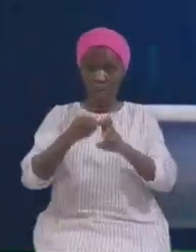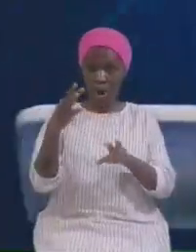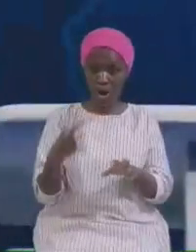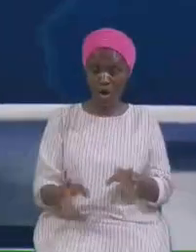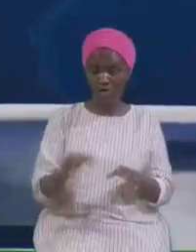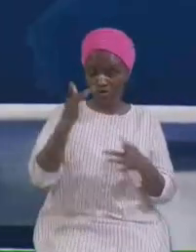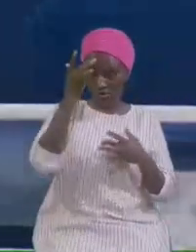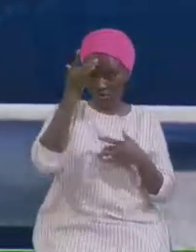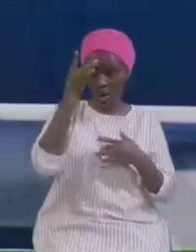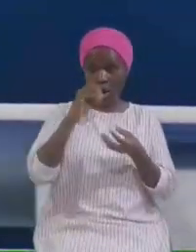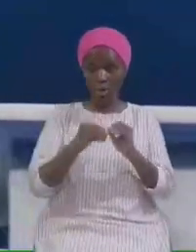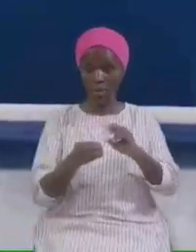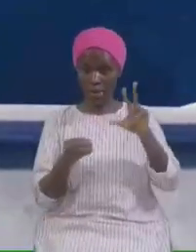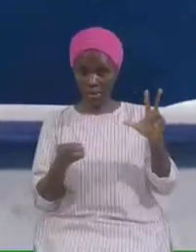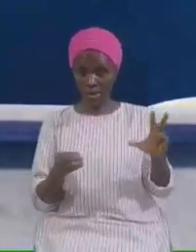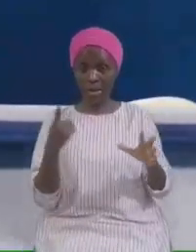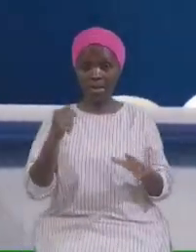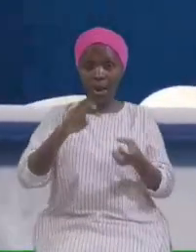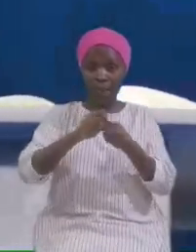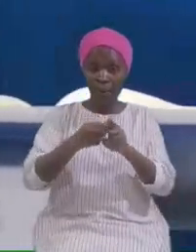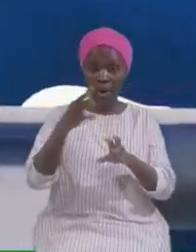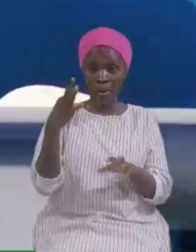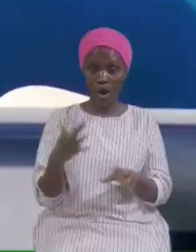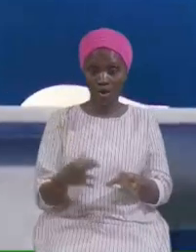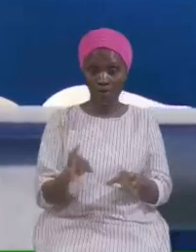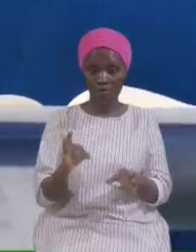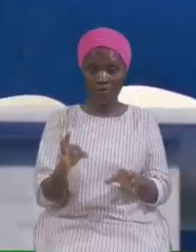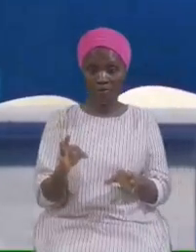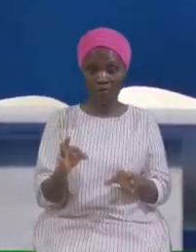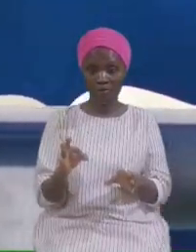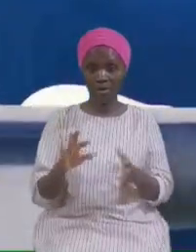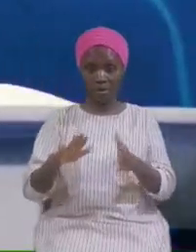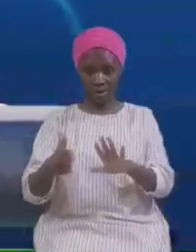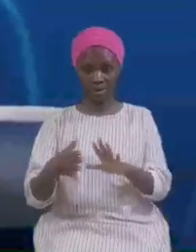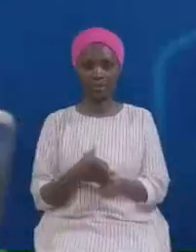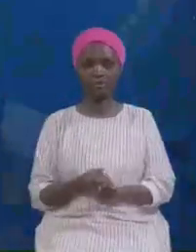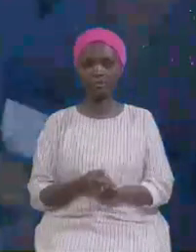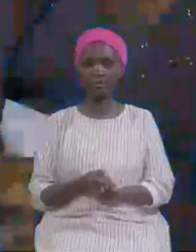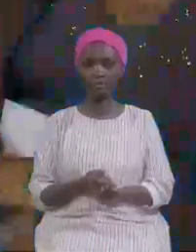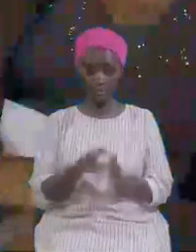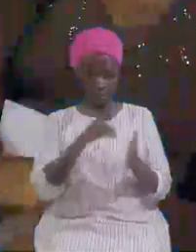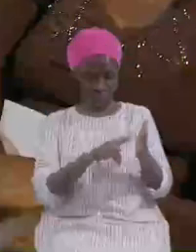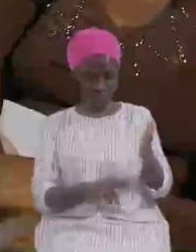de maladie. Et troisièmement, un problème de la mort.